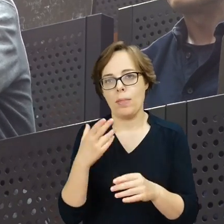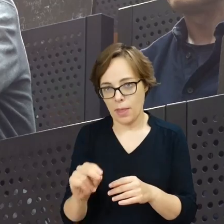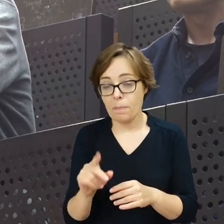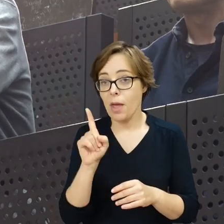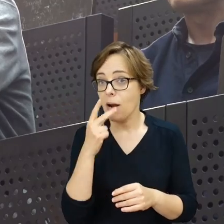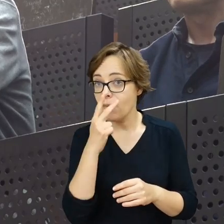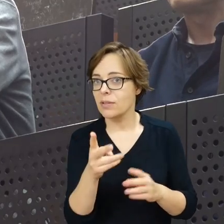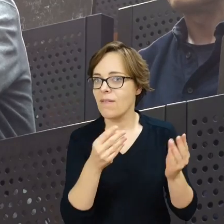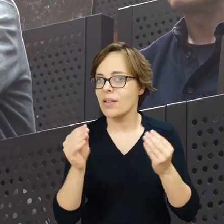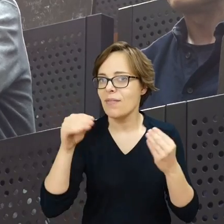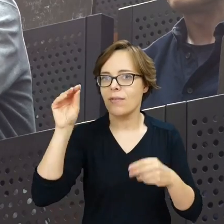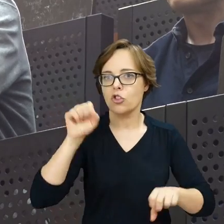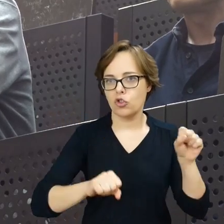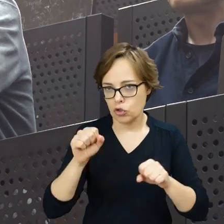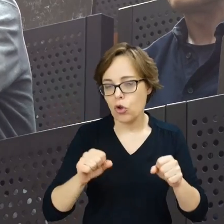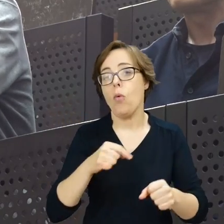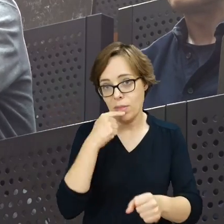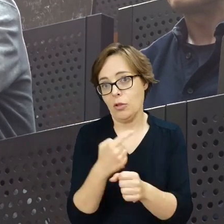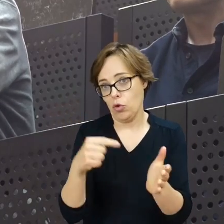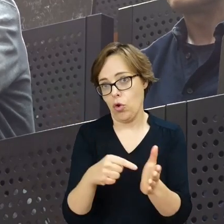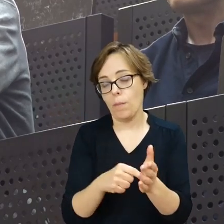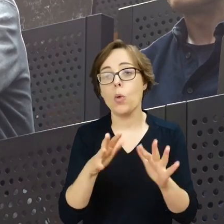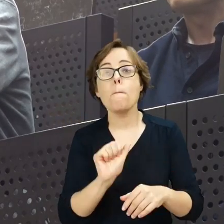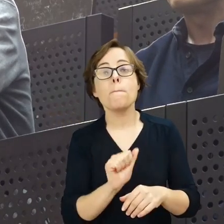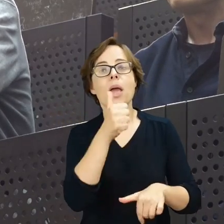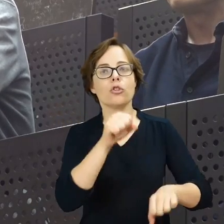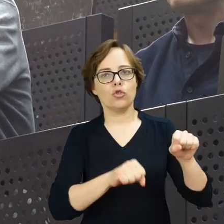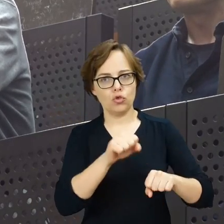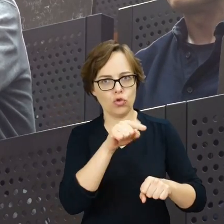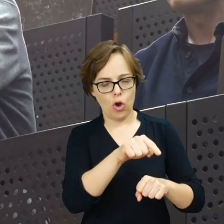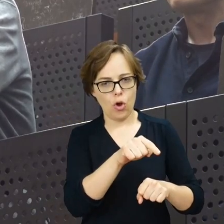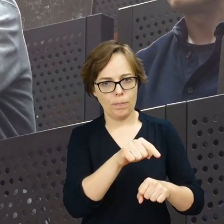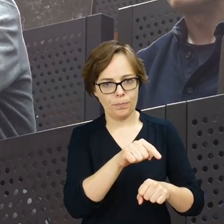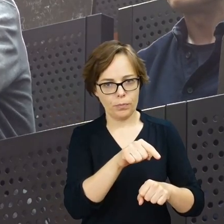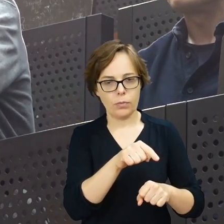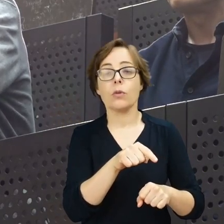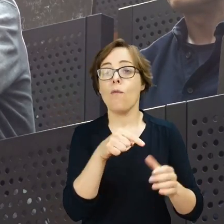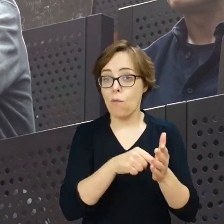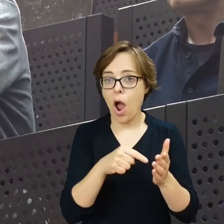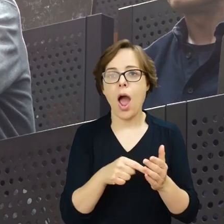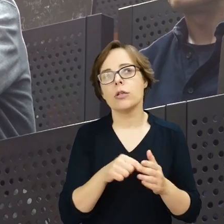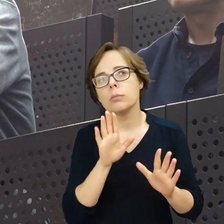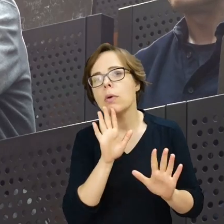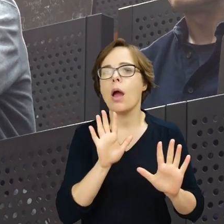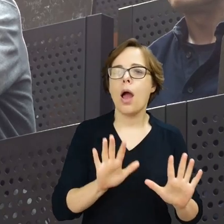chyba wszystkie, orzekają właśnie w ten sposób. Czyli ten pierwszy sąd zdecydował się nie na tą zachowawczość, tylko poszedł krok